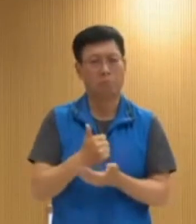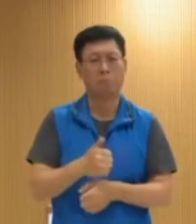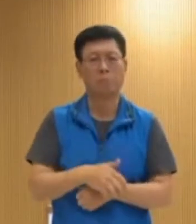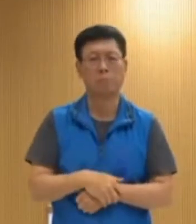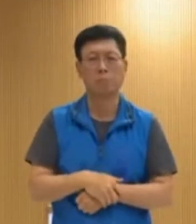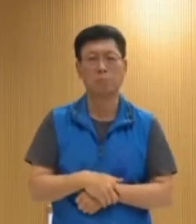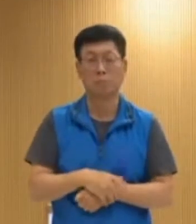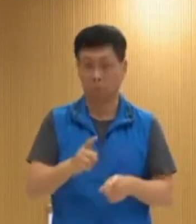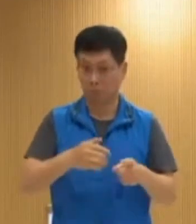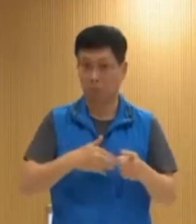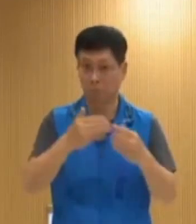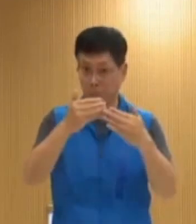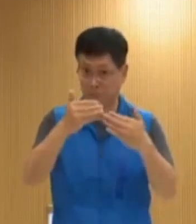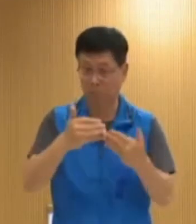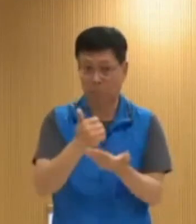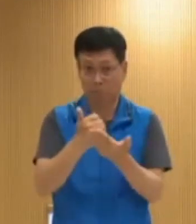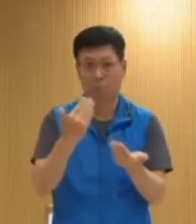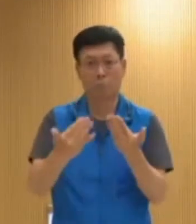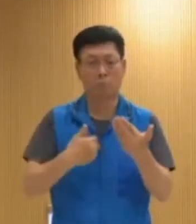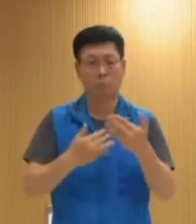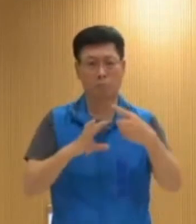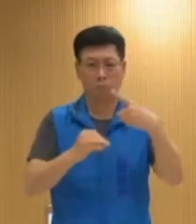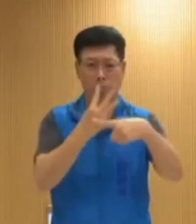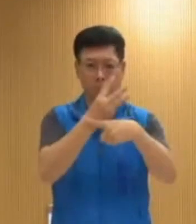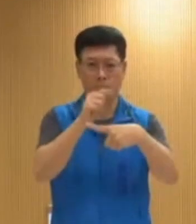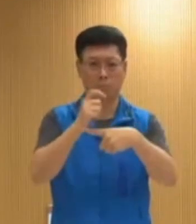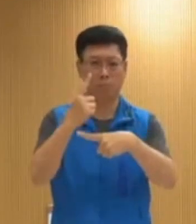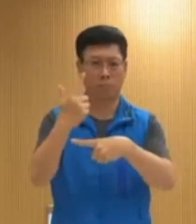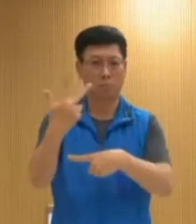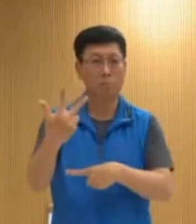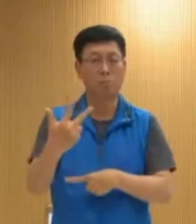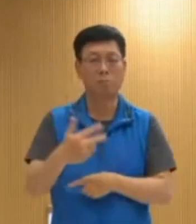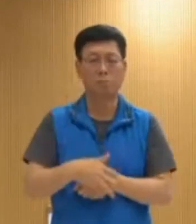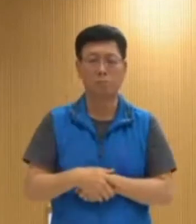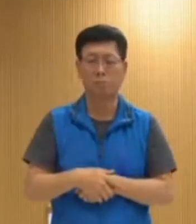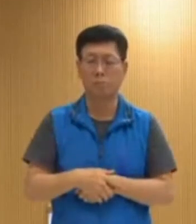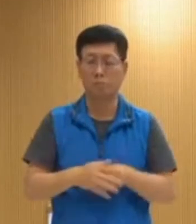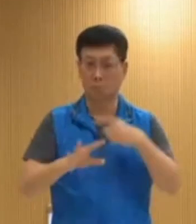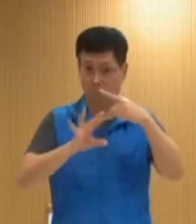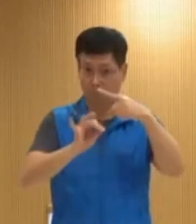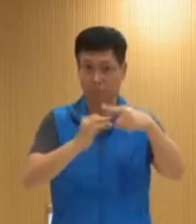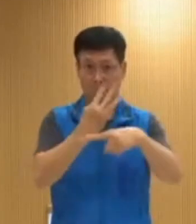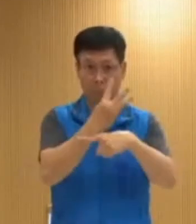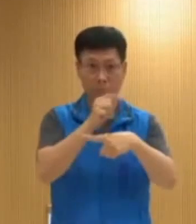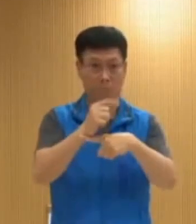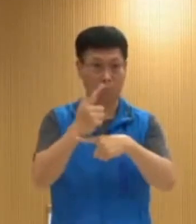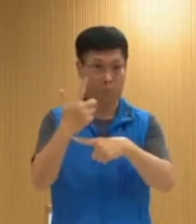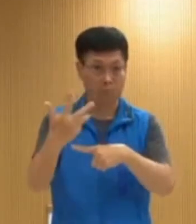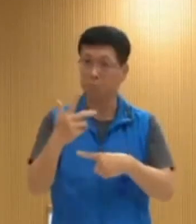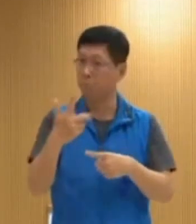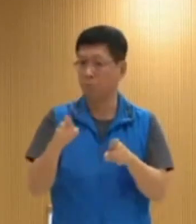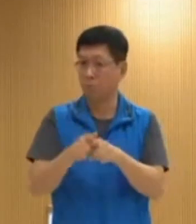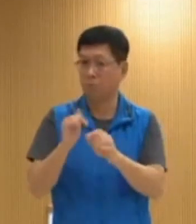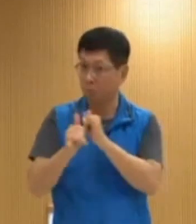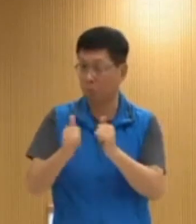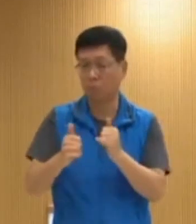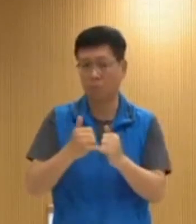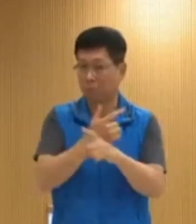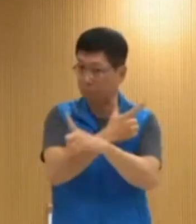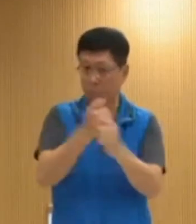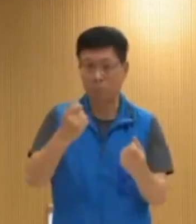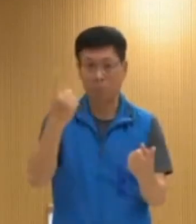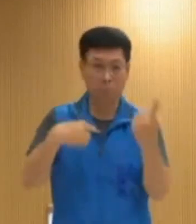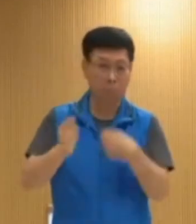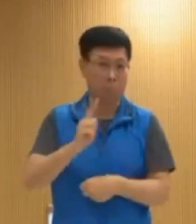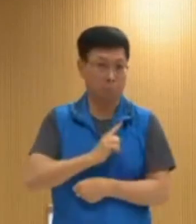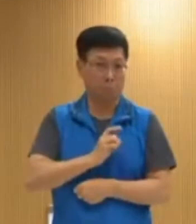以确诊率是 3.67， 但是 3.67 不是一般民众每一个都来